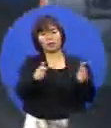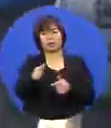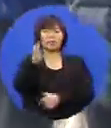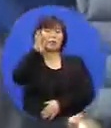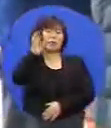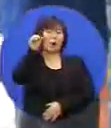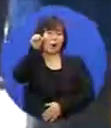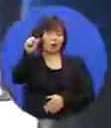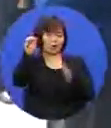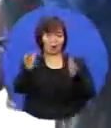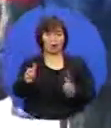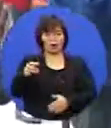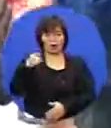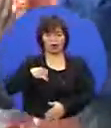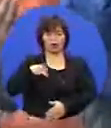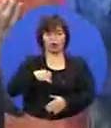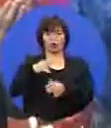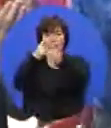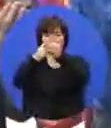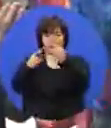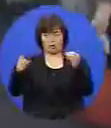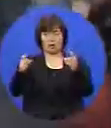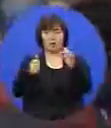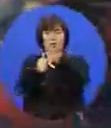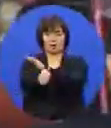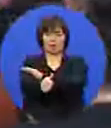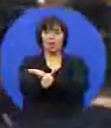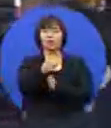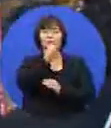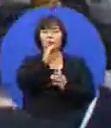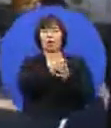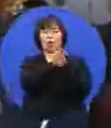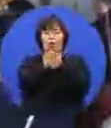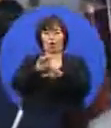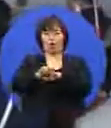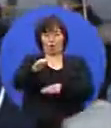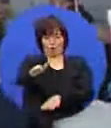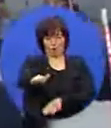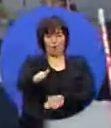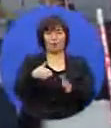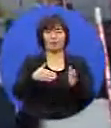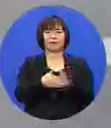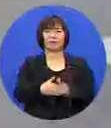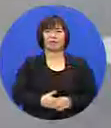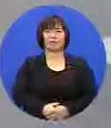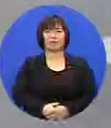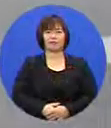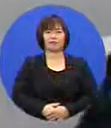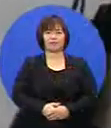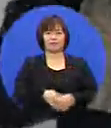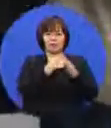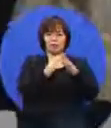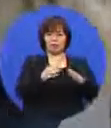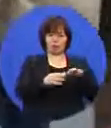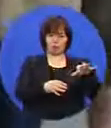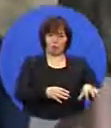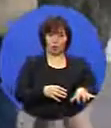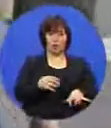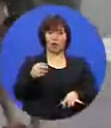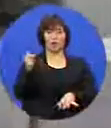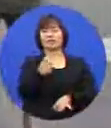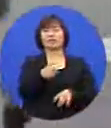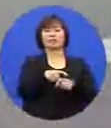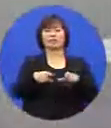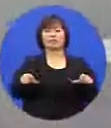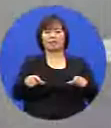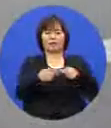4박 5일 동안 중국 고찰을 방문해 진정어린 화해의 손길을 내밀었습니다. 전주가 다시 민간